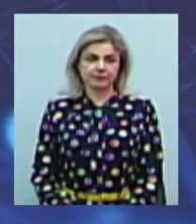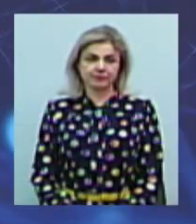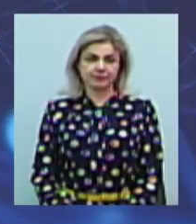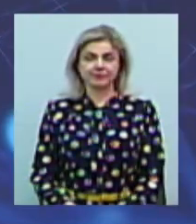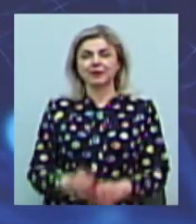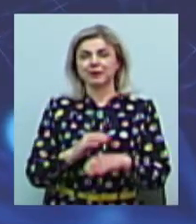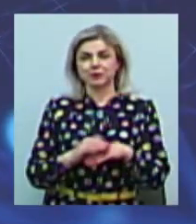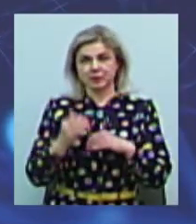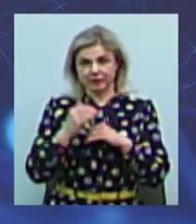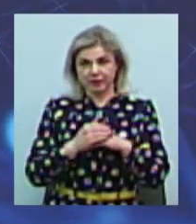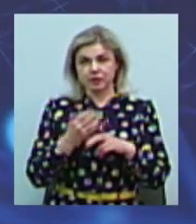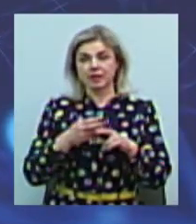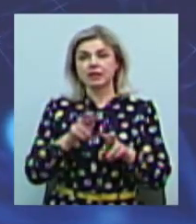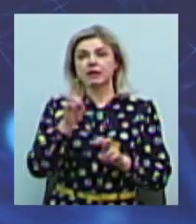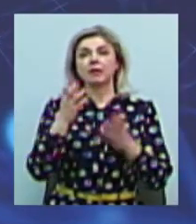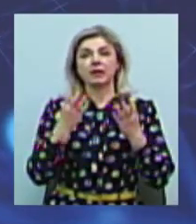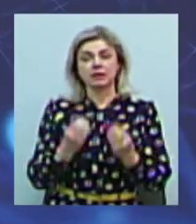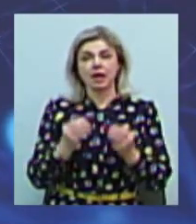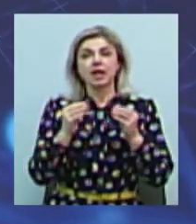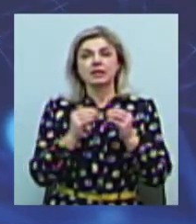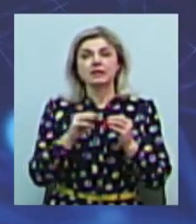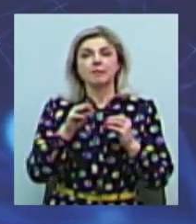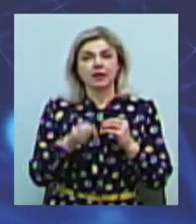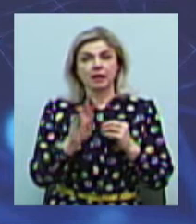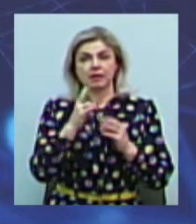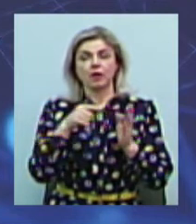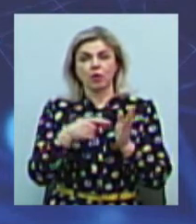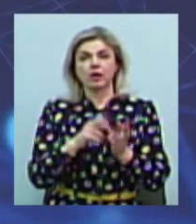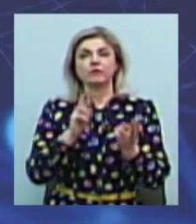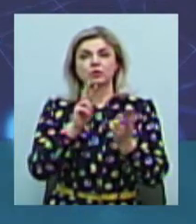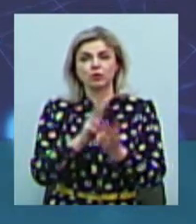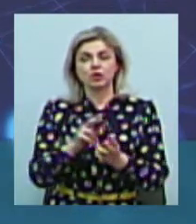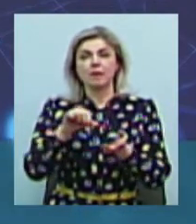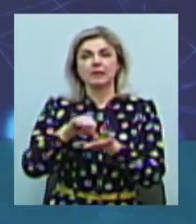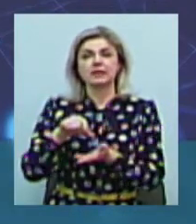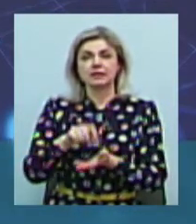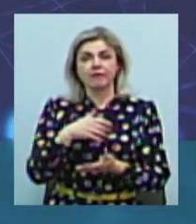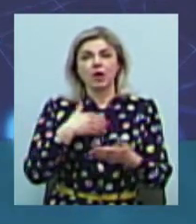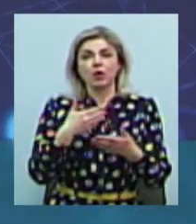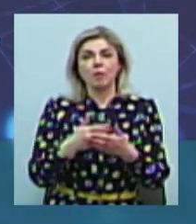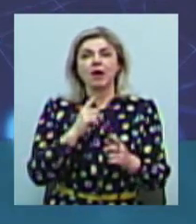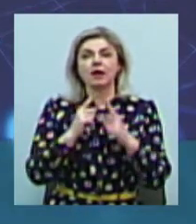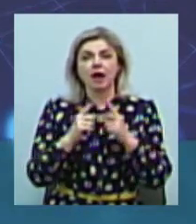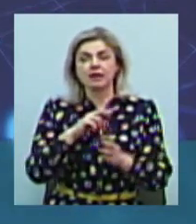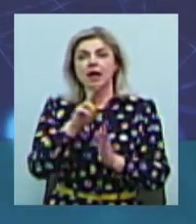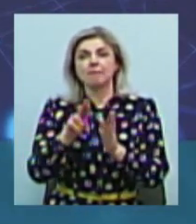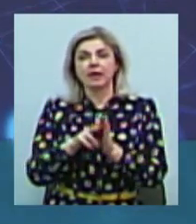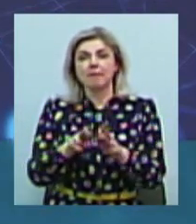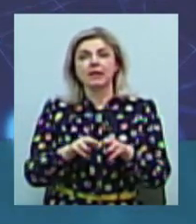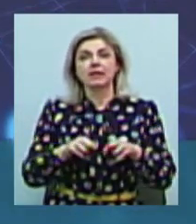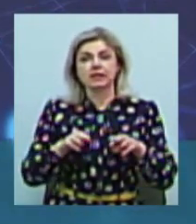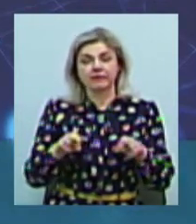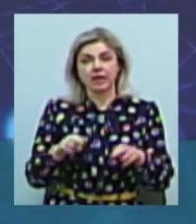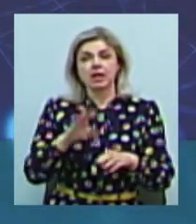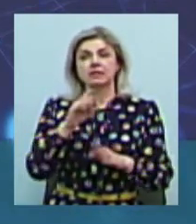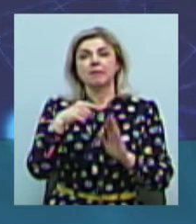Добрий вечір. Це тема дня. 10 березня в Миколаєві відбулась зустріч з представниками громадської ради при міністерстві з